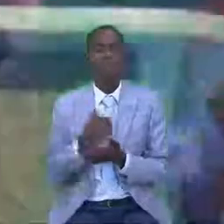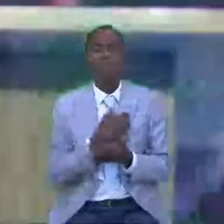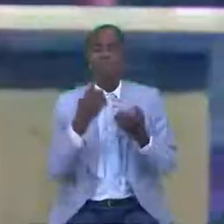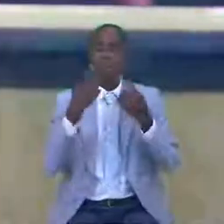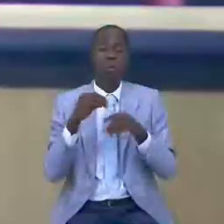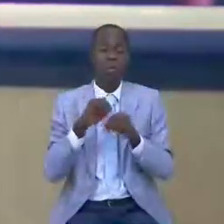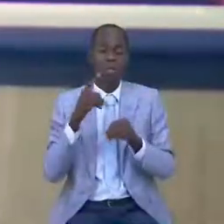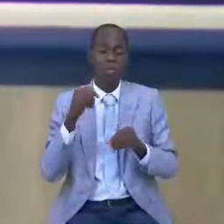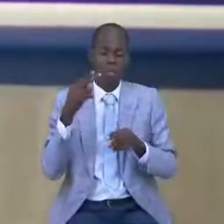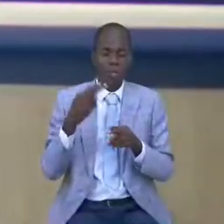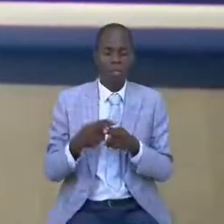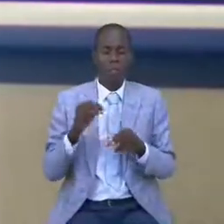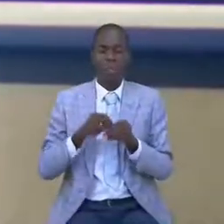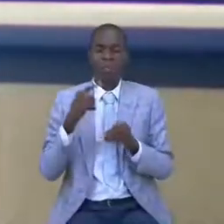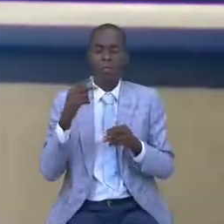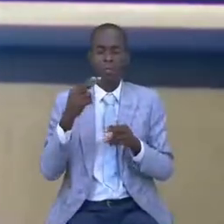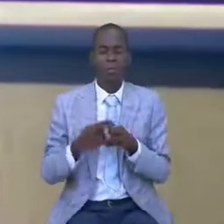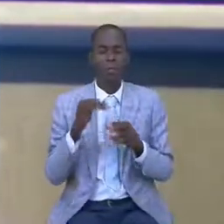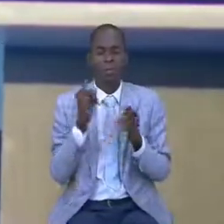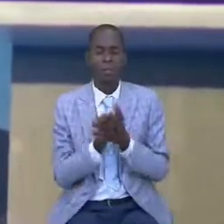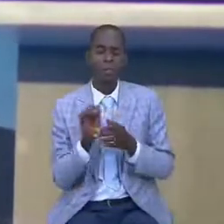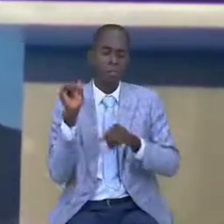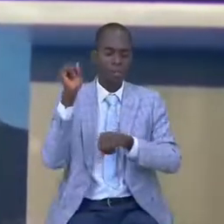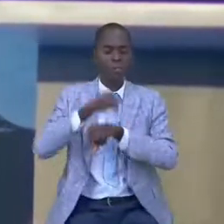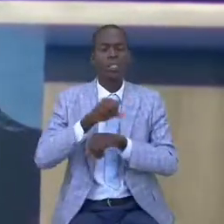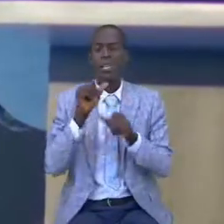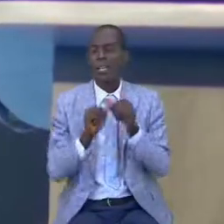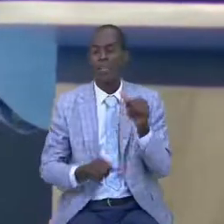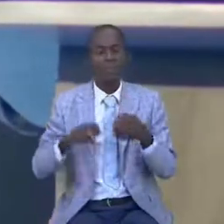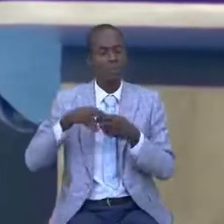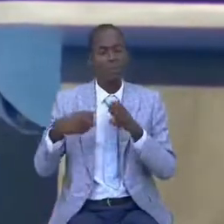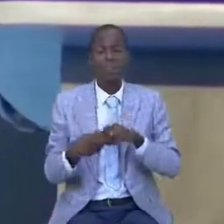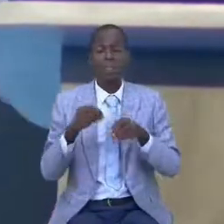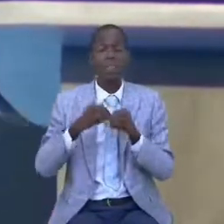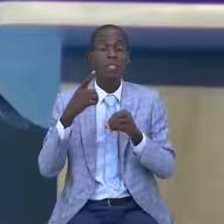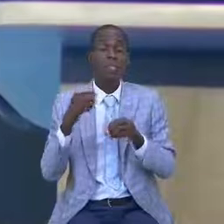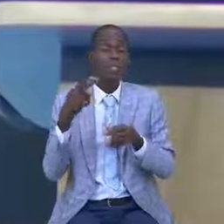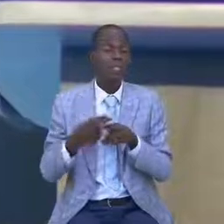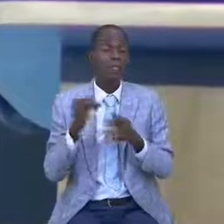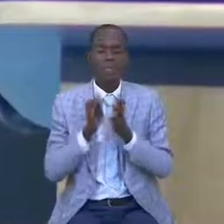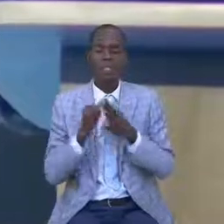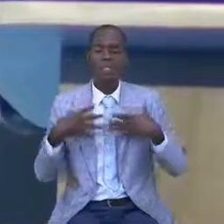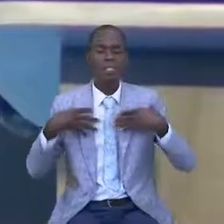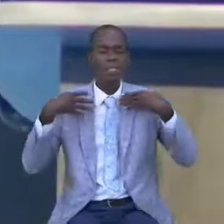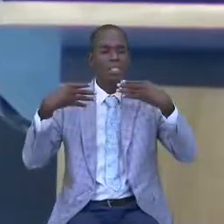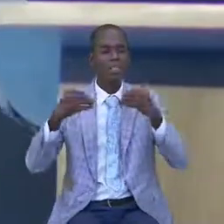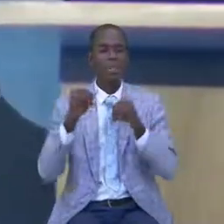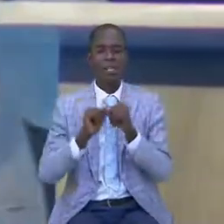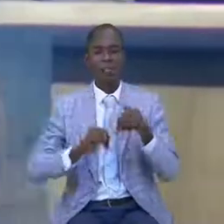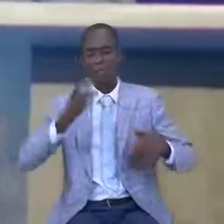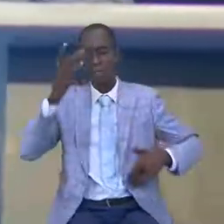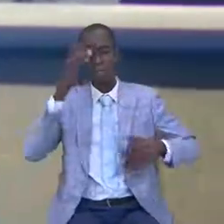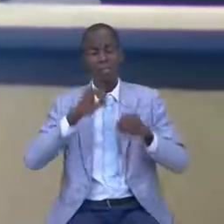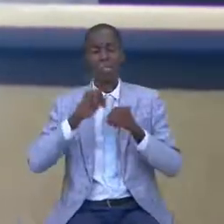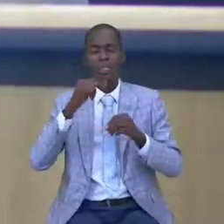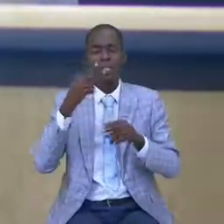au nom de Jésus-Christ. Nous venons au nom du nom qui triomphe de tout